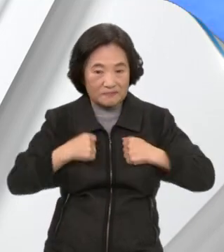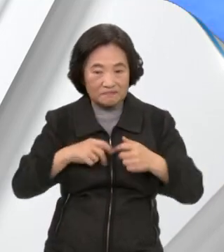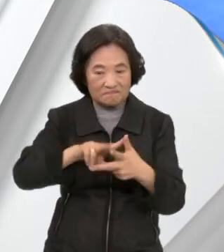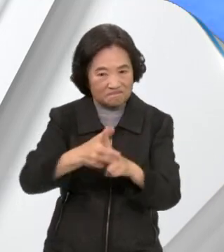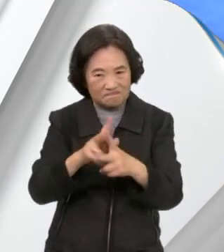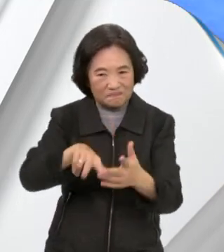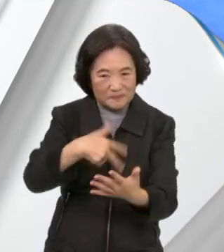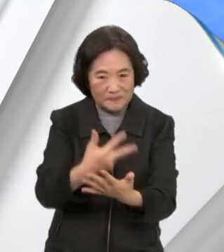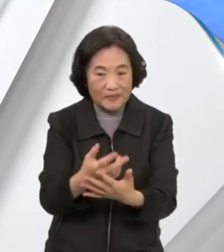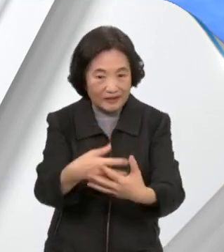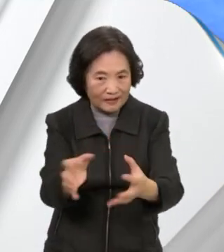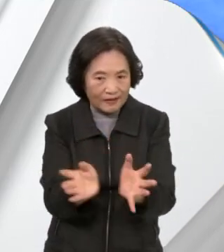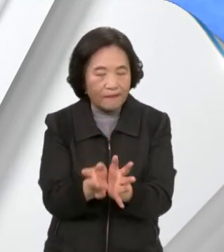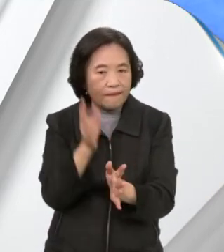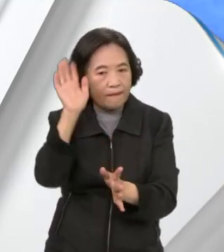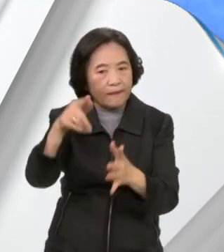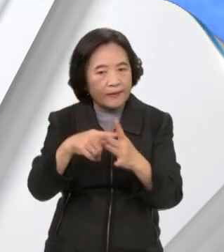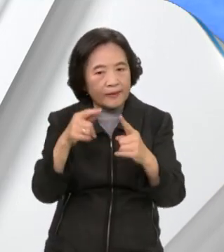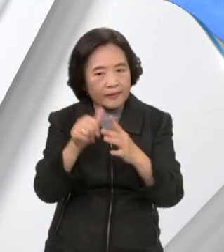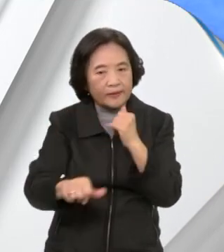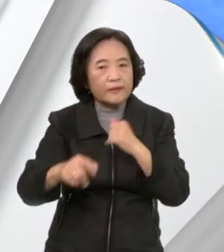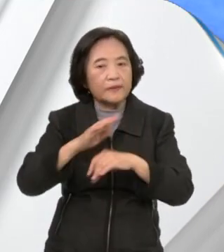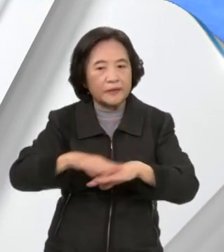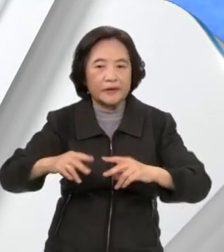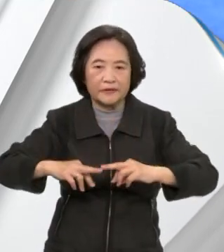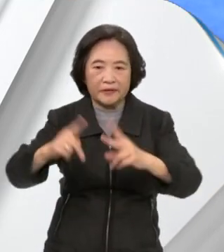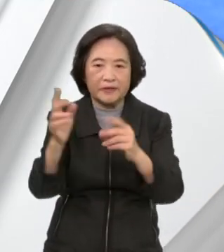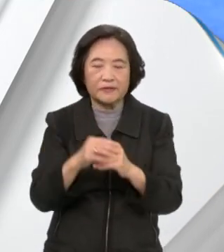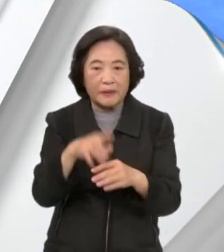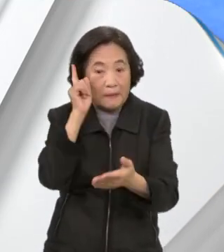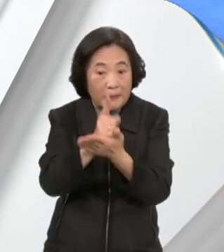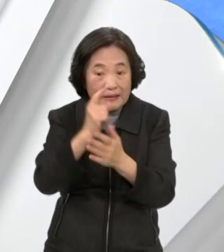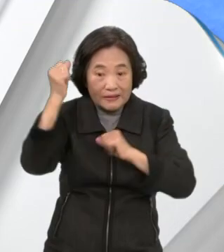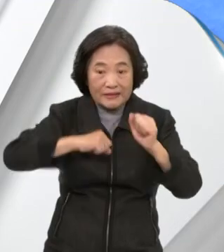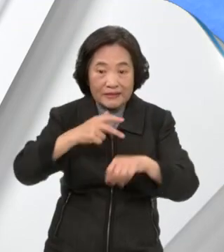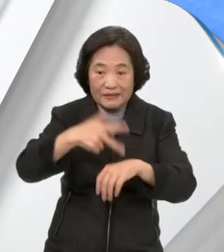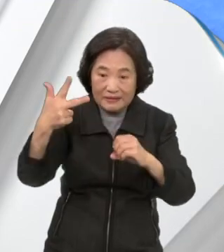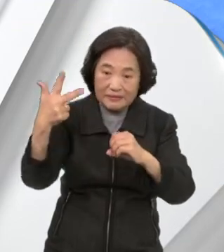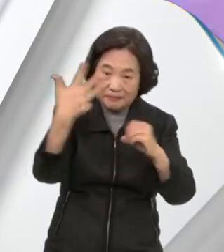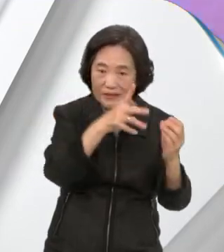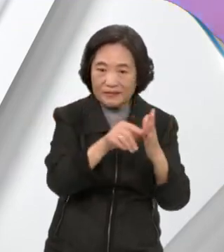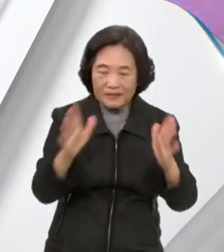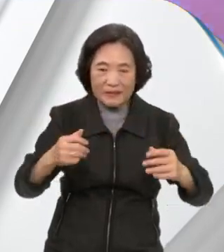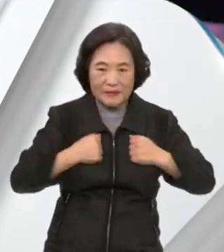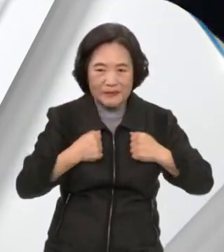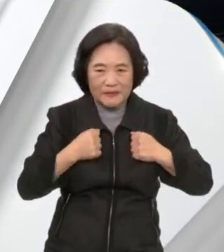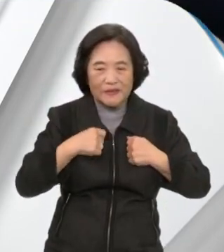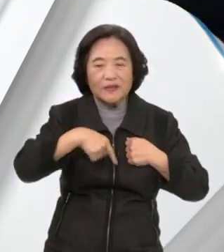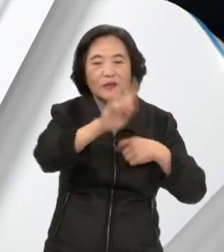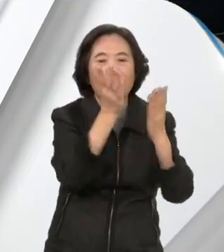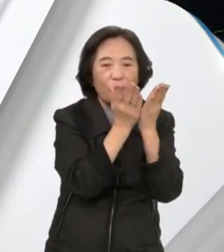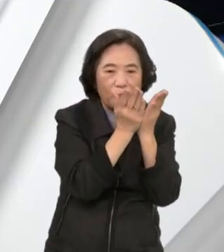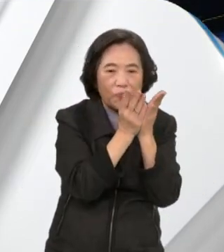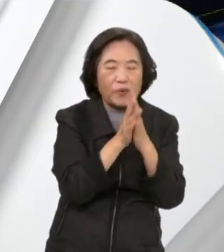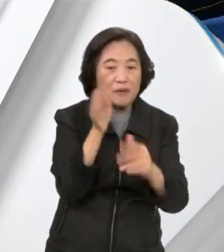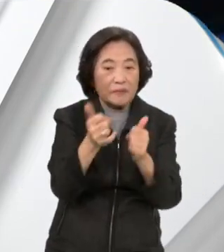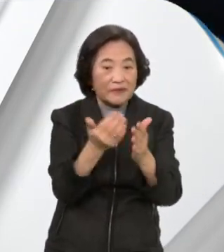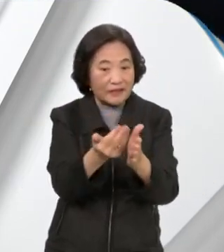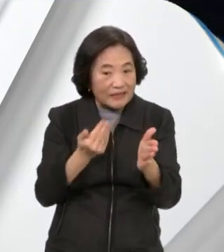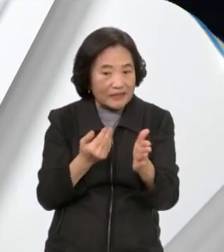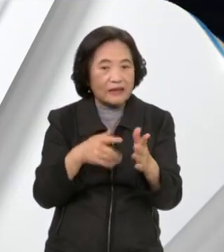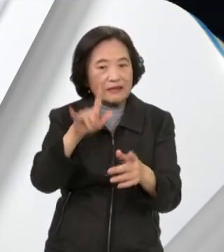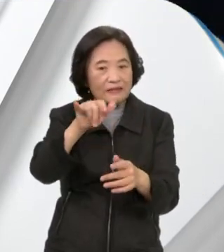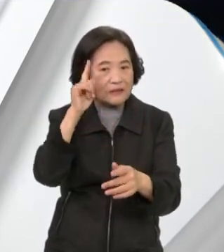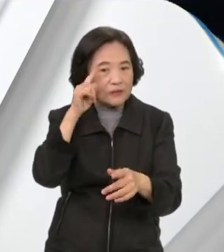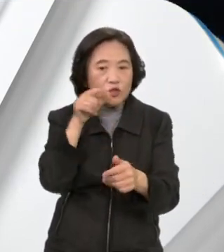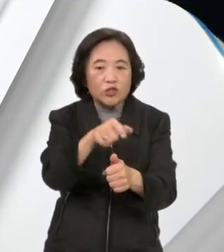生。 其实参加南野高区当辛苦，除了当日早训7点练到8点，刷紧上课。到比赛之前，教练